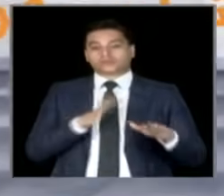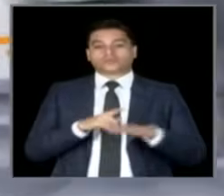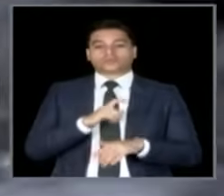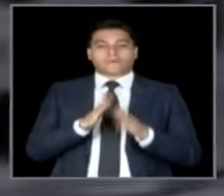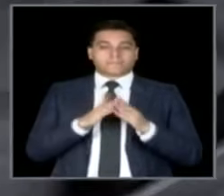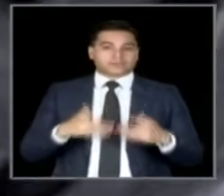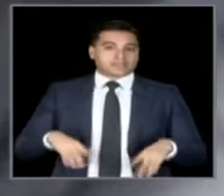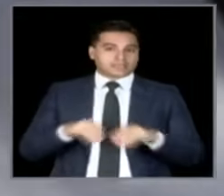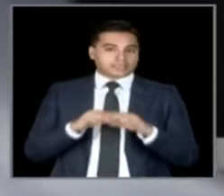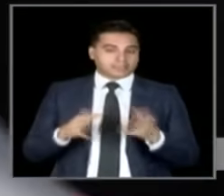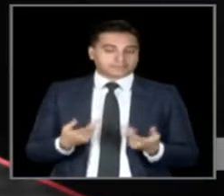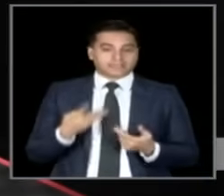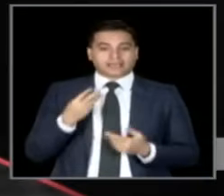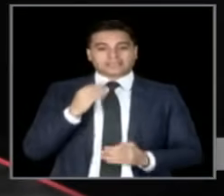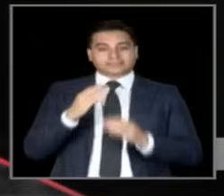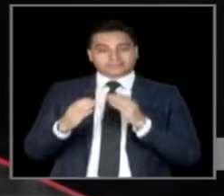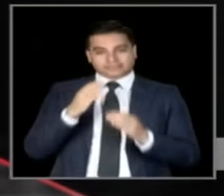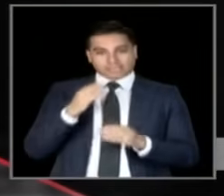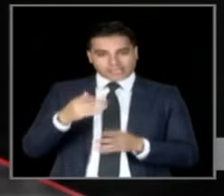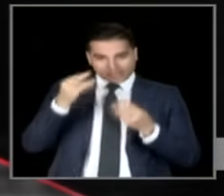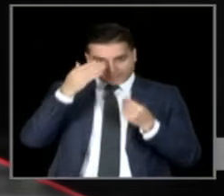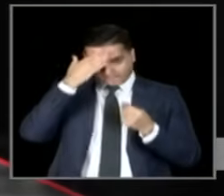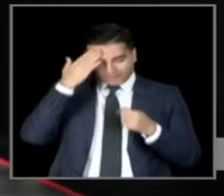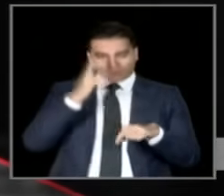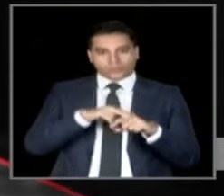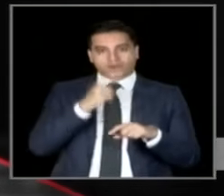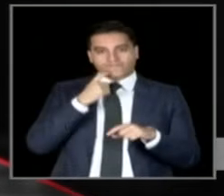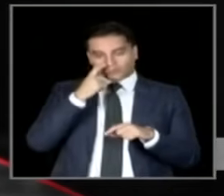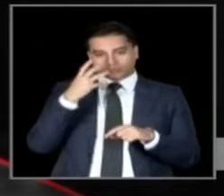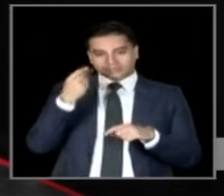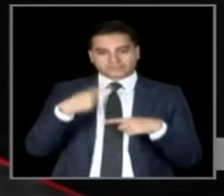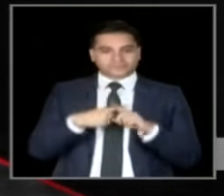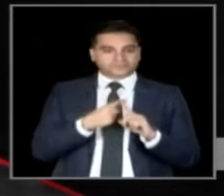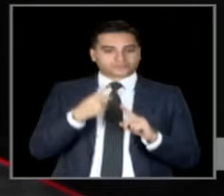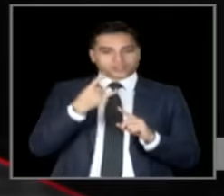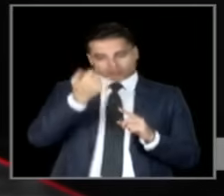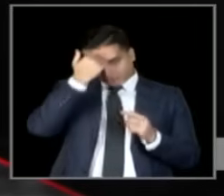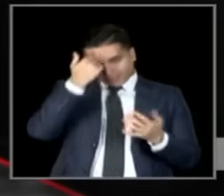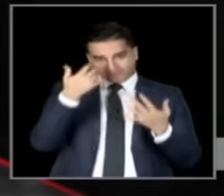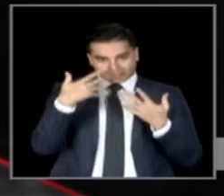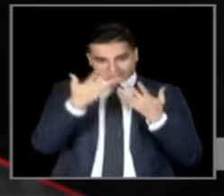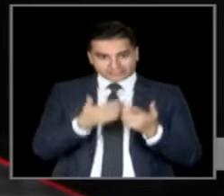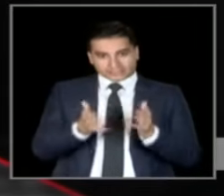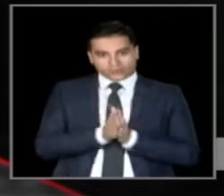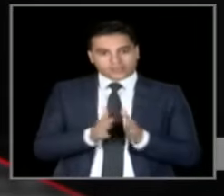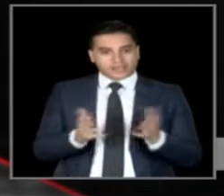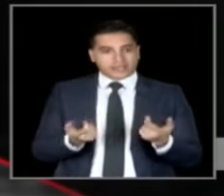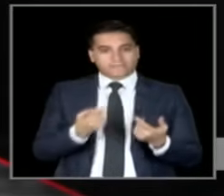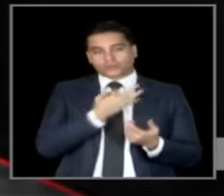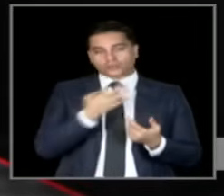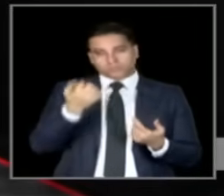وبكده طلاب مصر جمعوا 30 نقطة في فقرة المعرفة والفنون، وكل نقطة ب10,000 جنيه بما